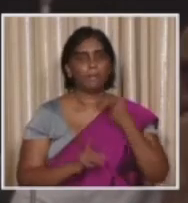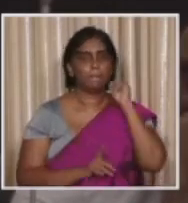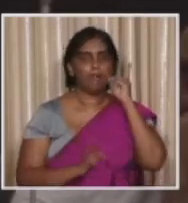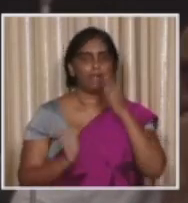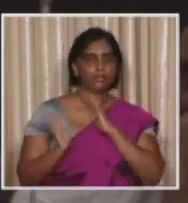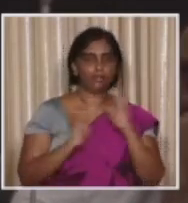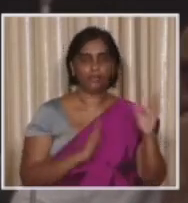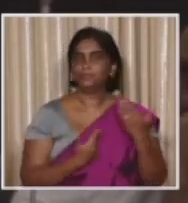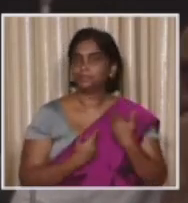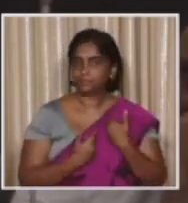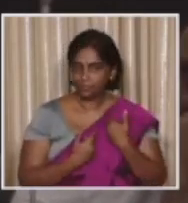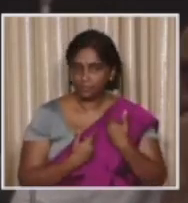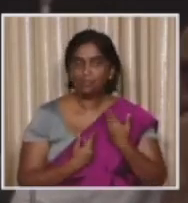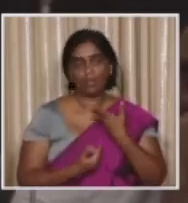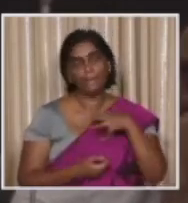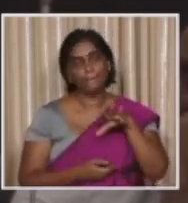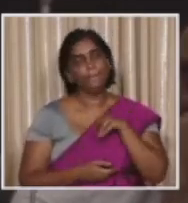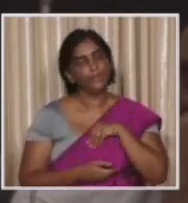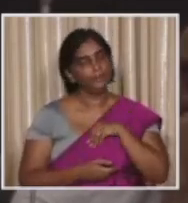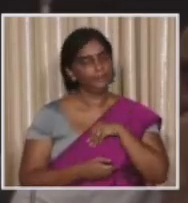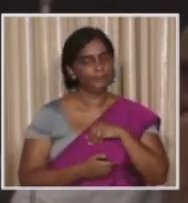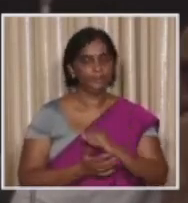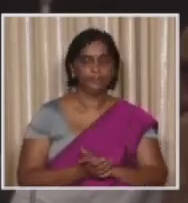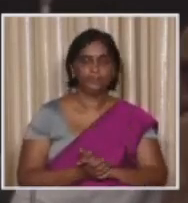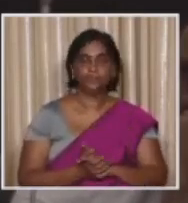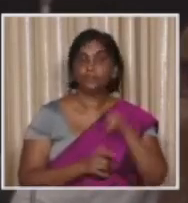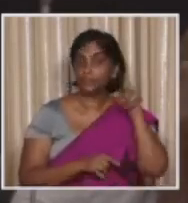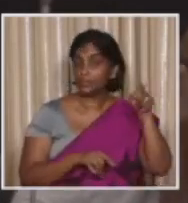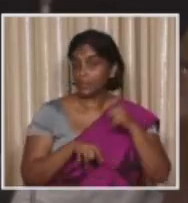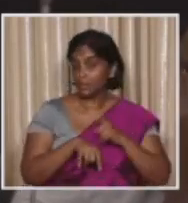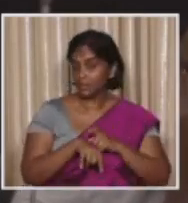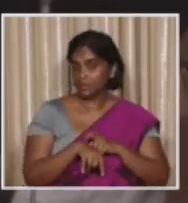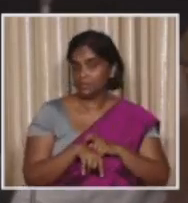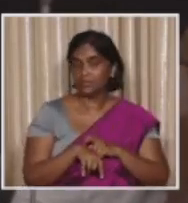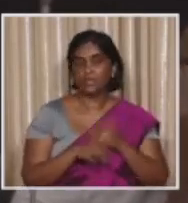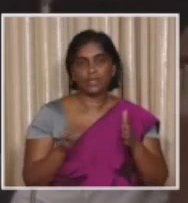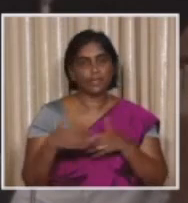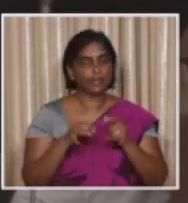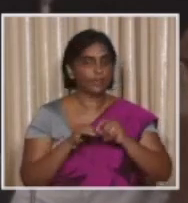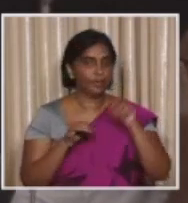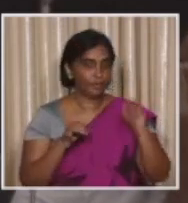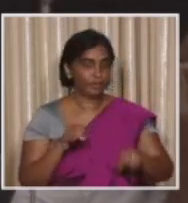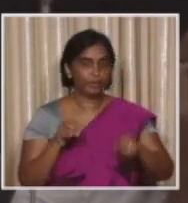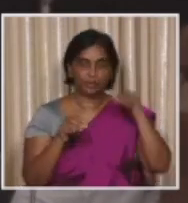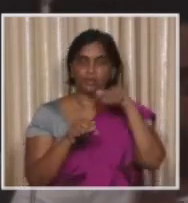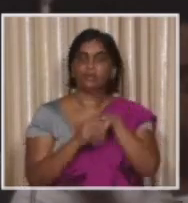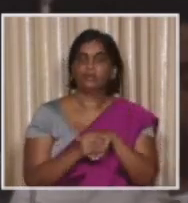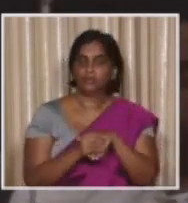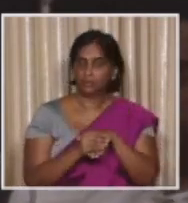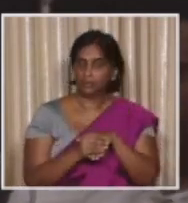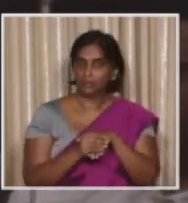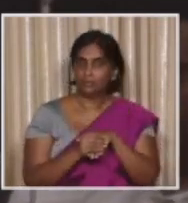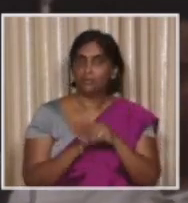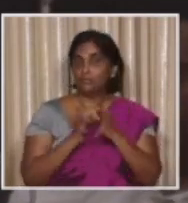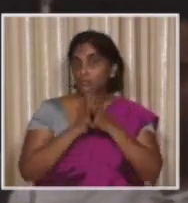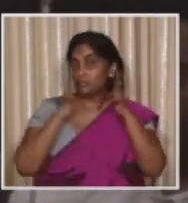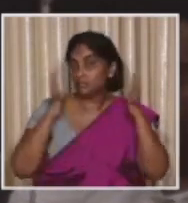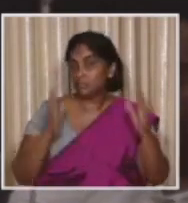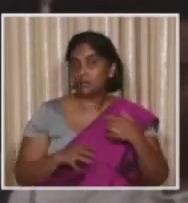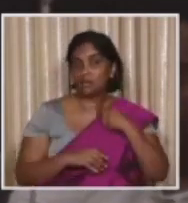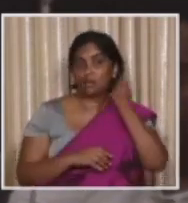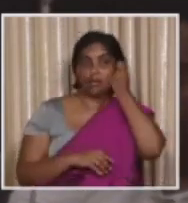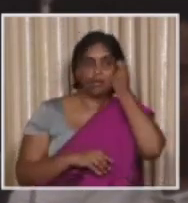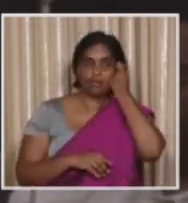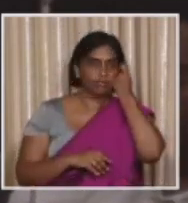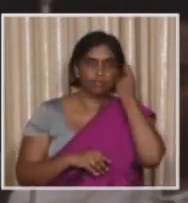වුණා. ඒක අපි පිළිගන්න ඕනේ. ඒ වෙලාවේ කැබිනට් මණ්ඩලය ඇතුලේ බහුතරයේ මතයේ